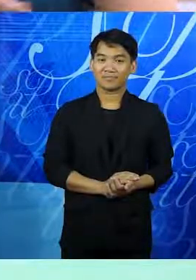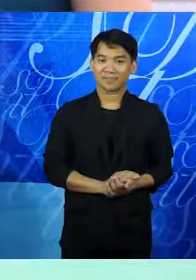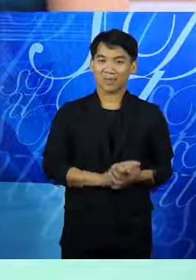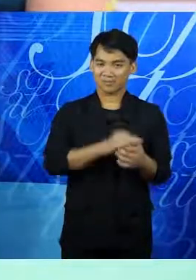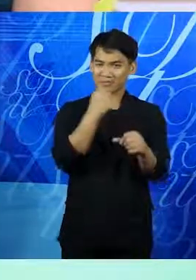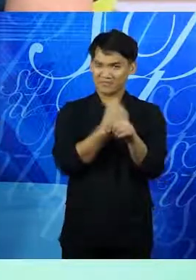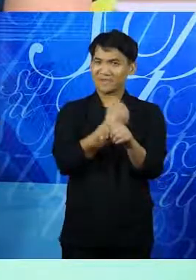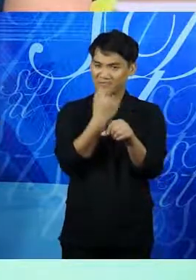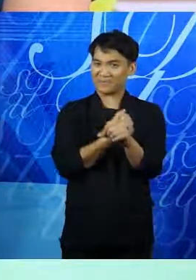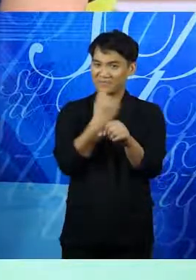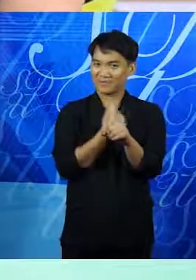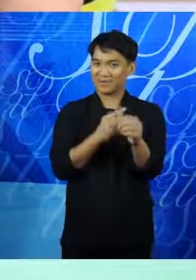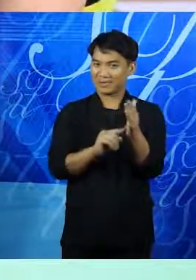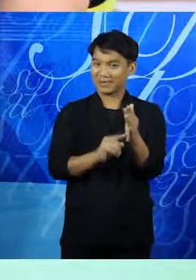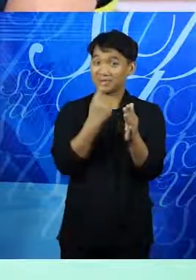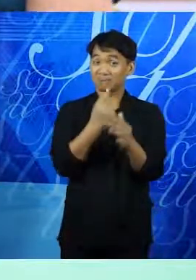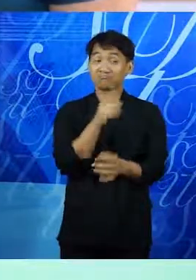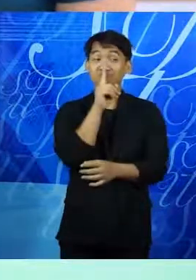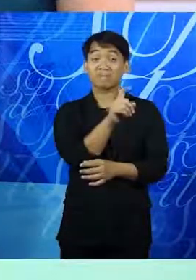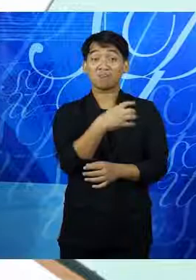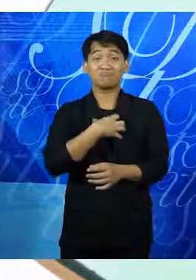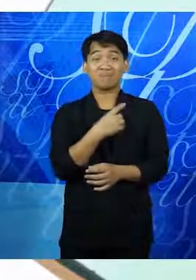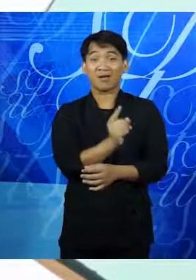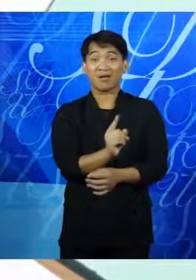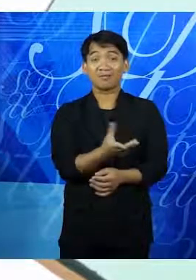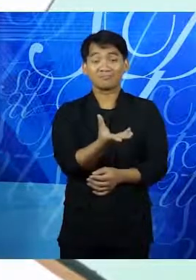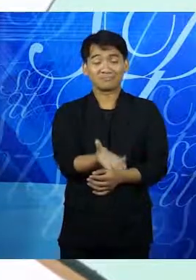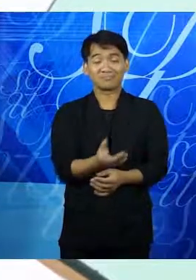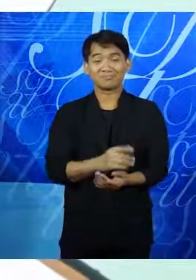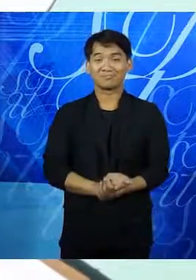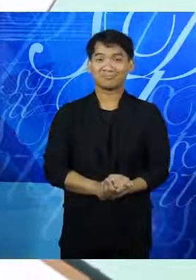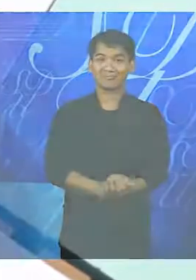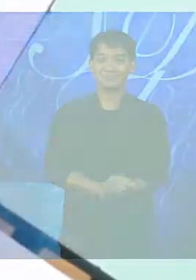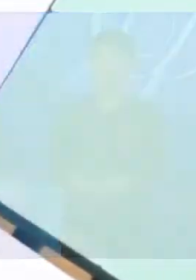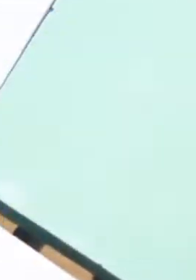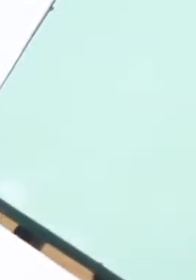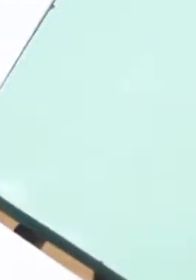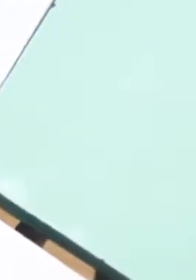เริ่มต้นที่จะแลกเปลี่ยนหนูอยากได้อะไรคะเลือกได้เลยค่ะ